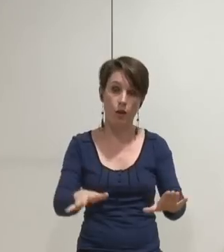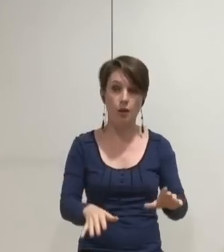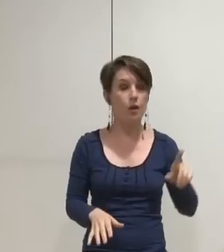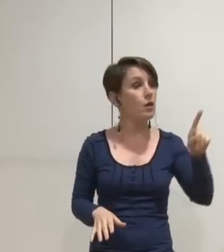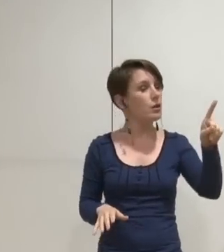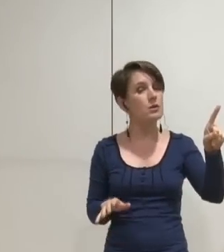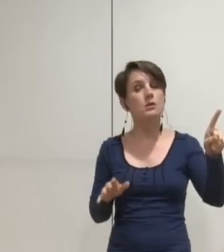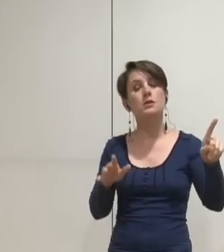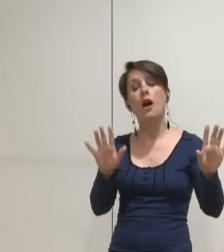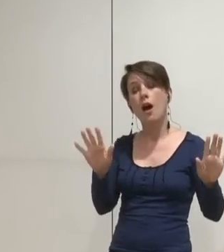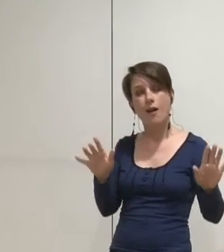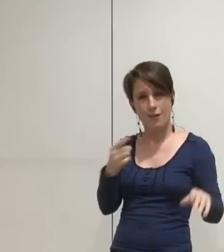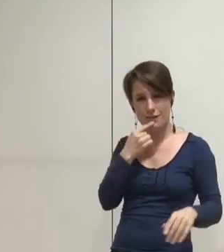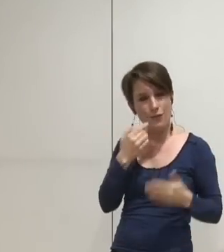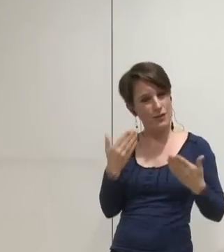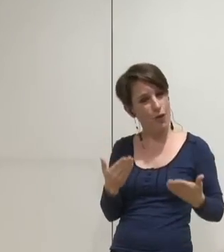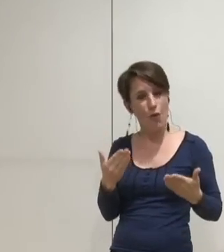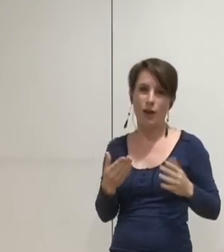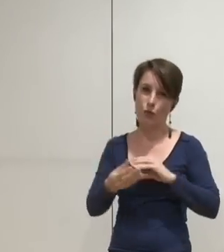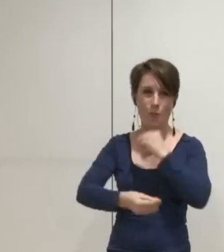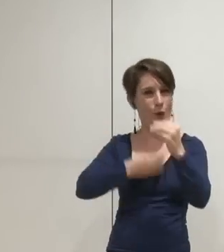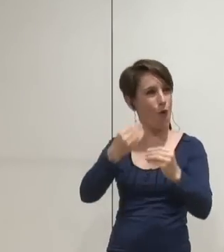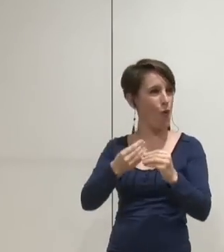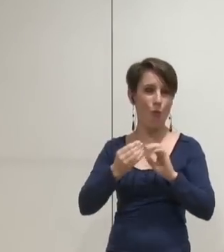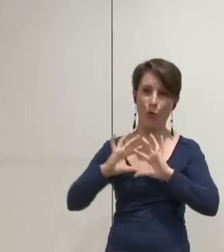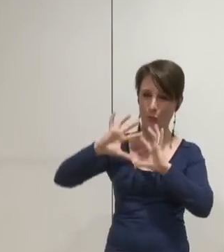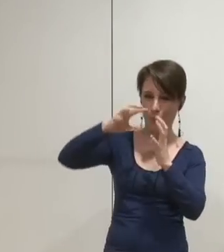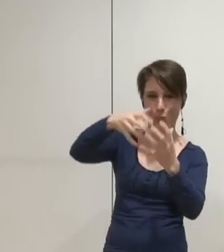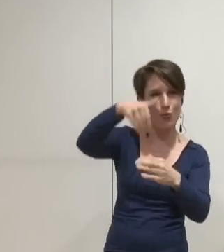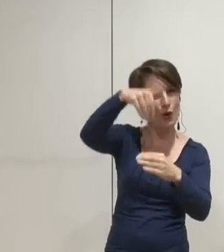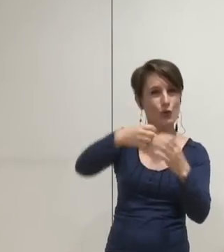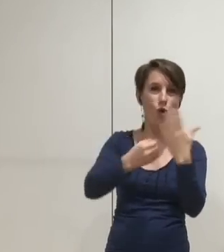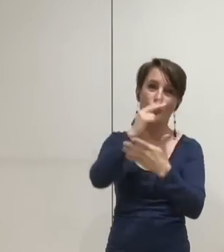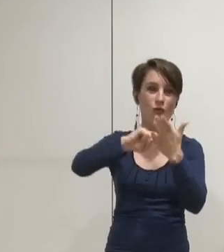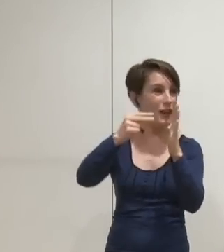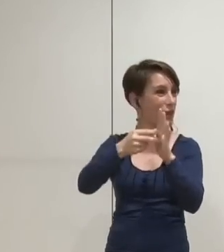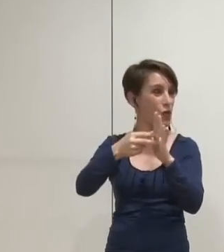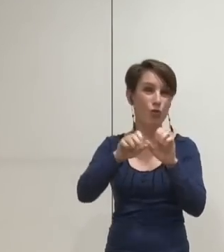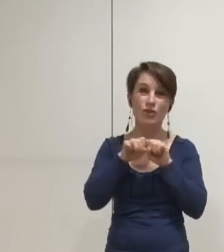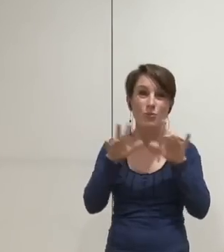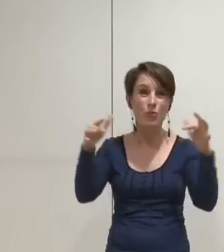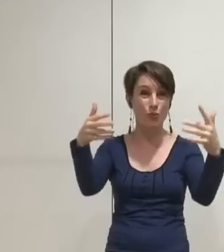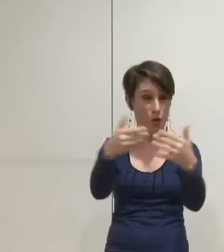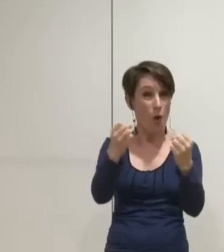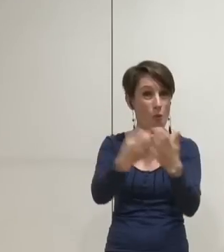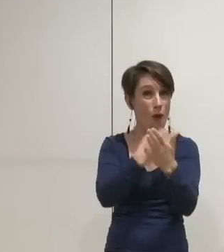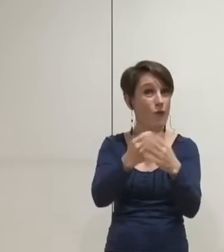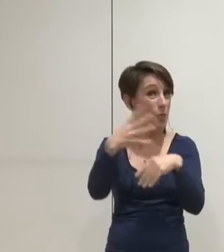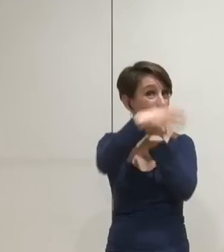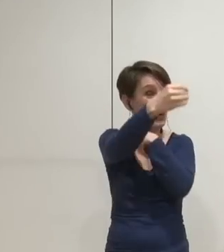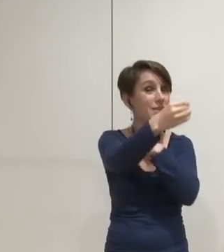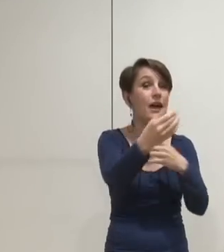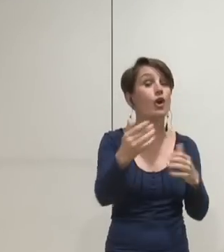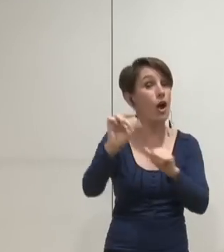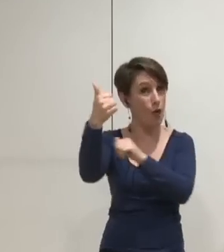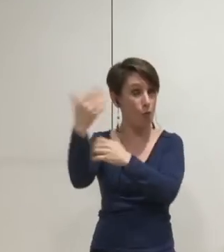monde où les nouvelles technologies de communication nous permettent d'avoir des informations y compris à l'extérieur deux choses le juriste avec lequel je travaille